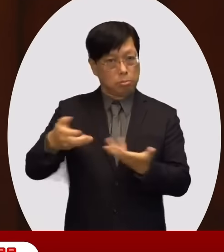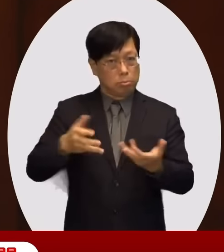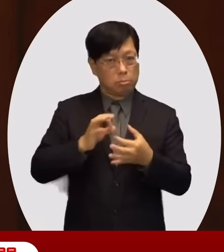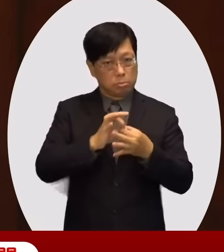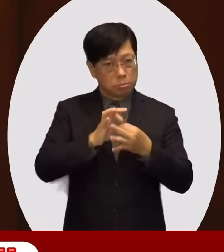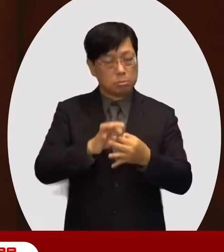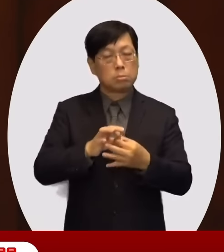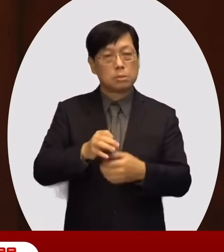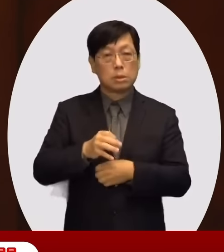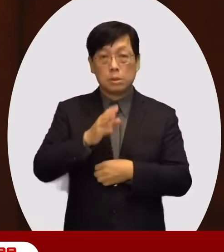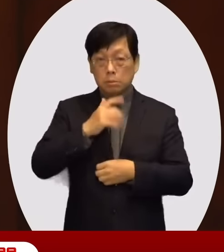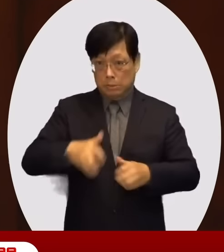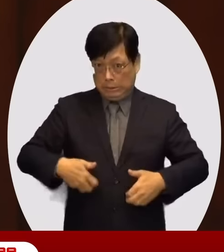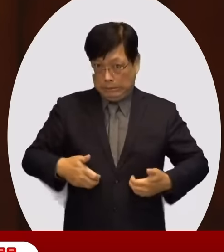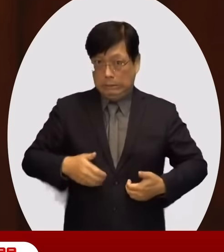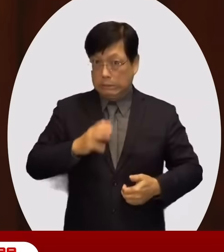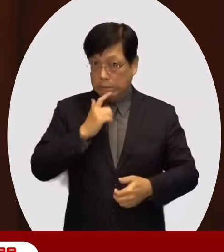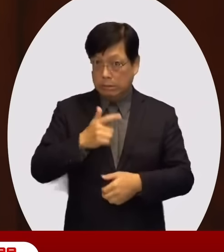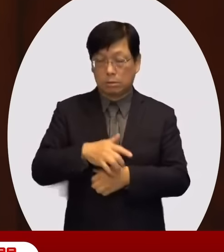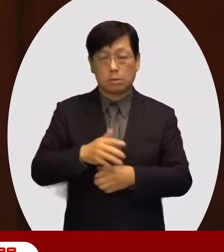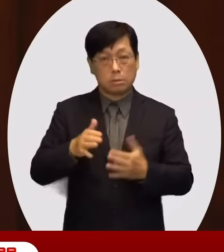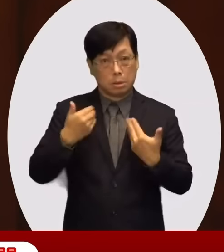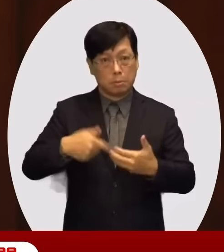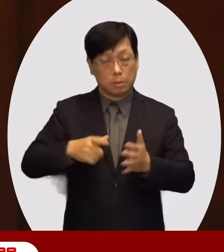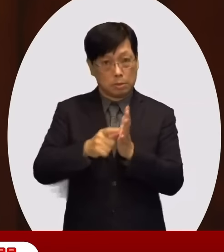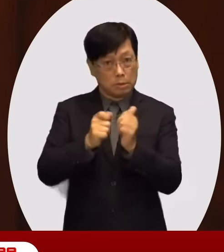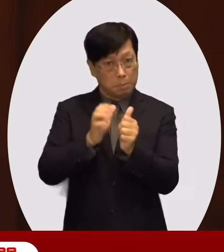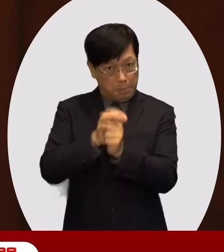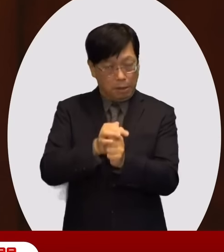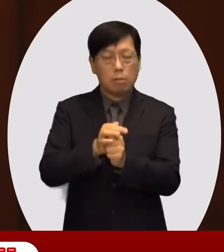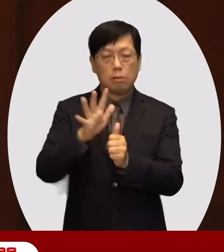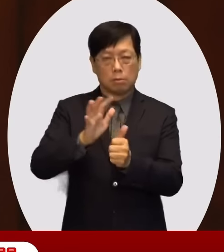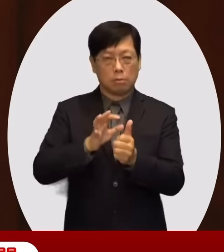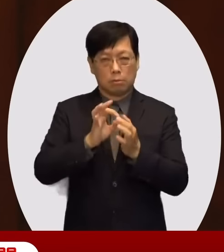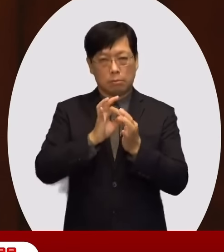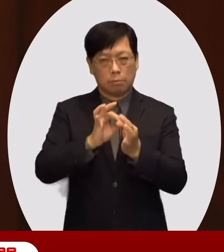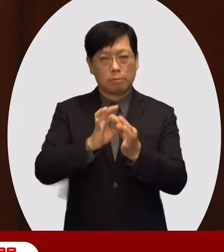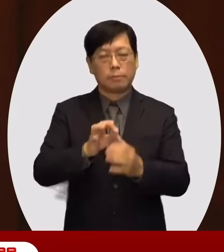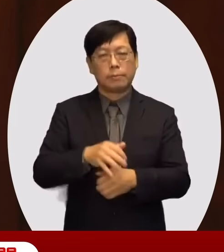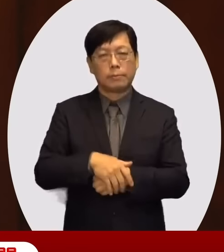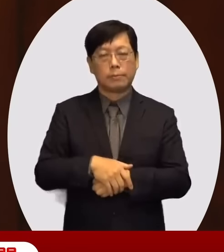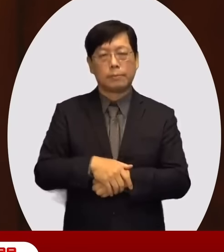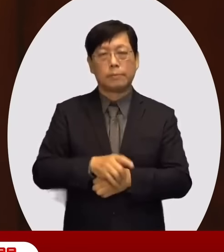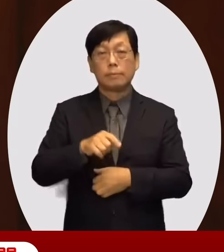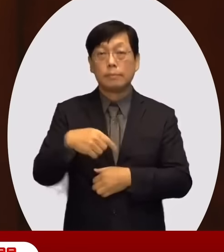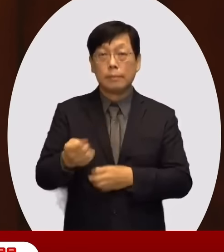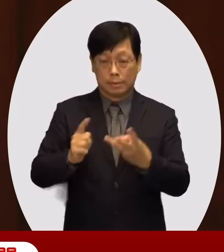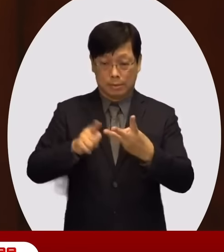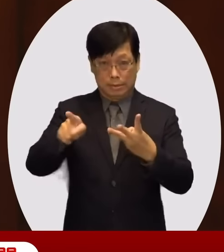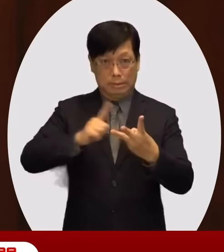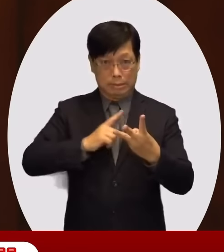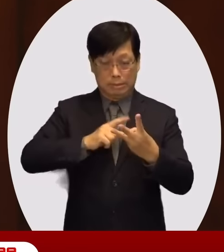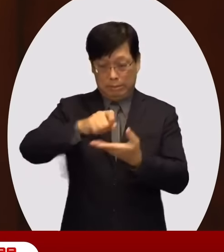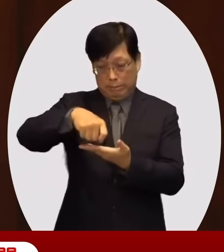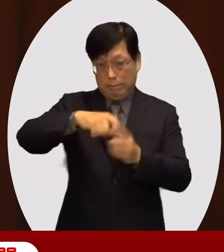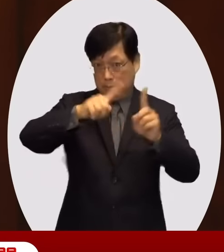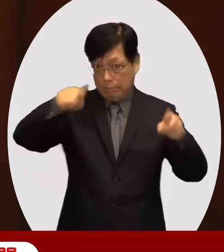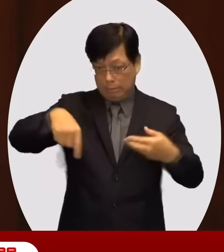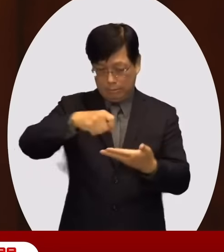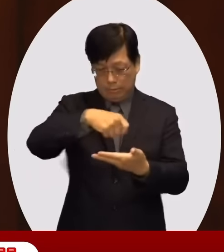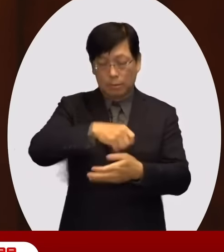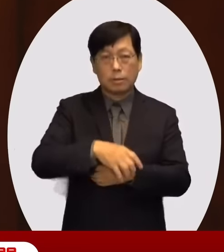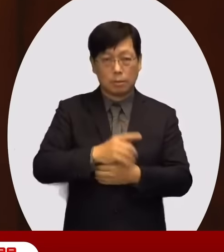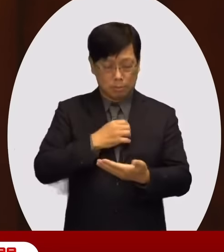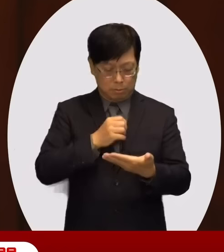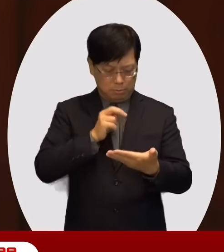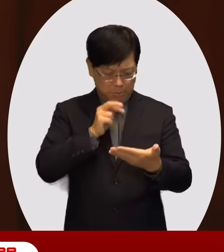无急迫性，要不要做成暂时处分是有关系的。那接下来是您自己的答辩书，我